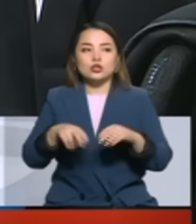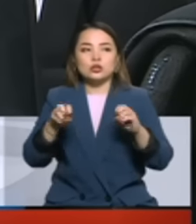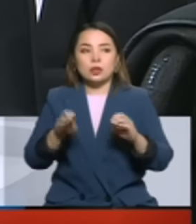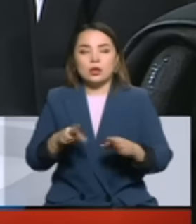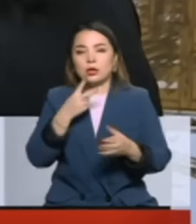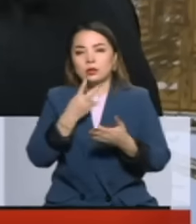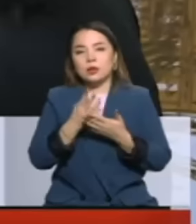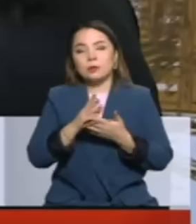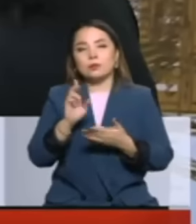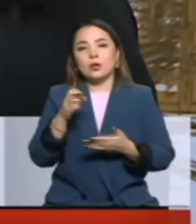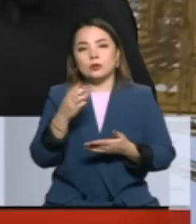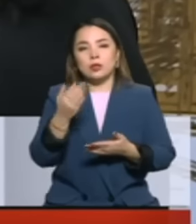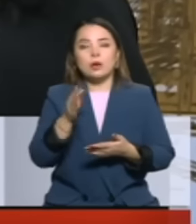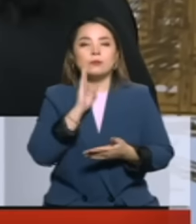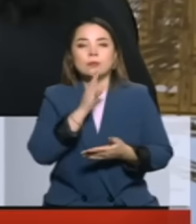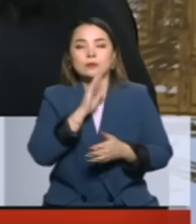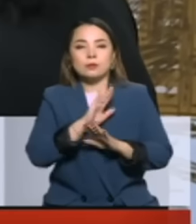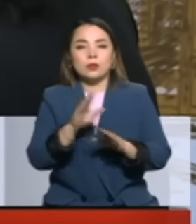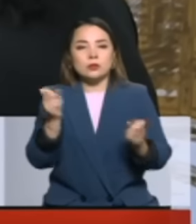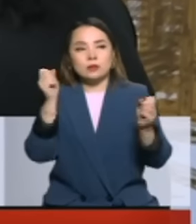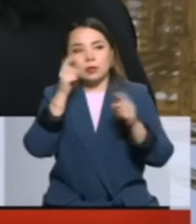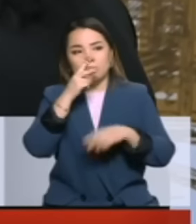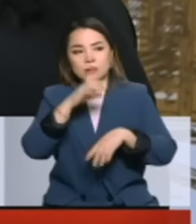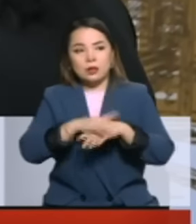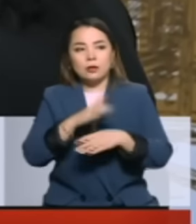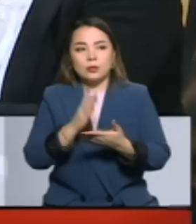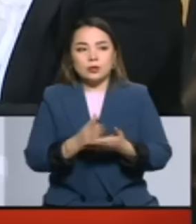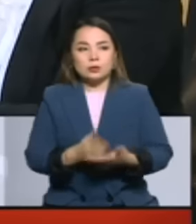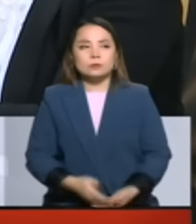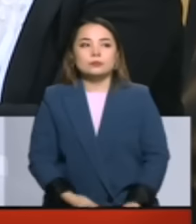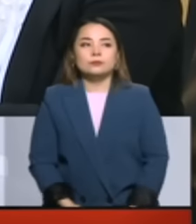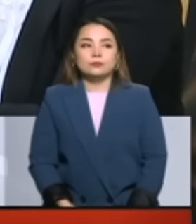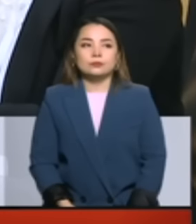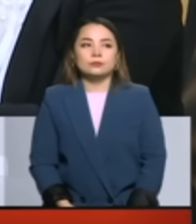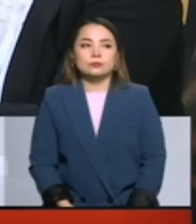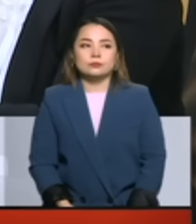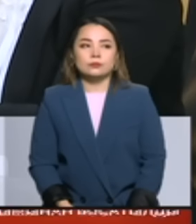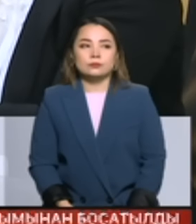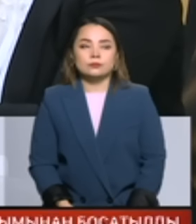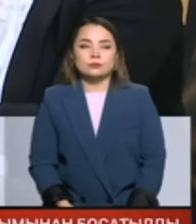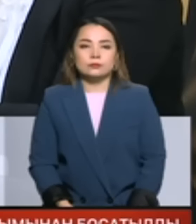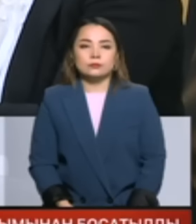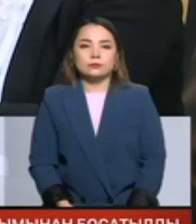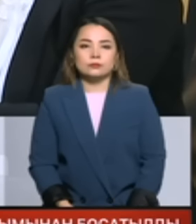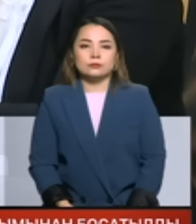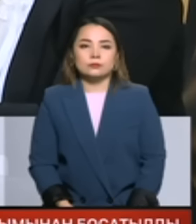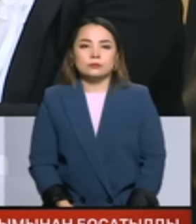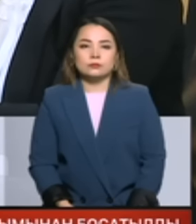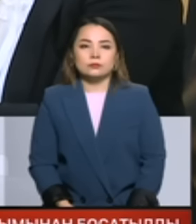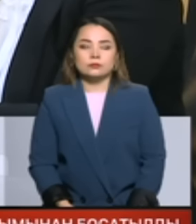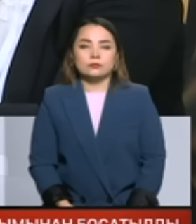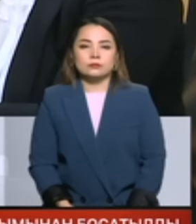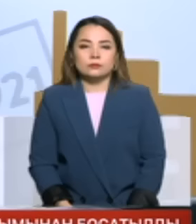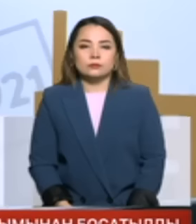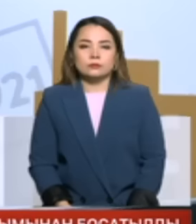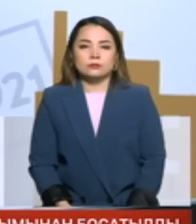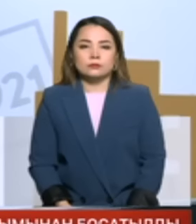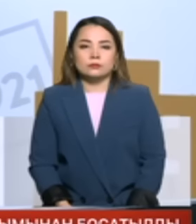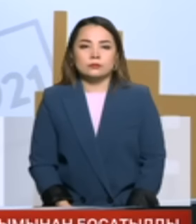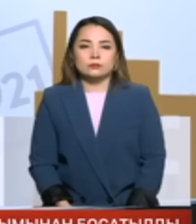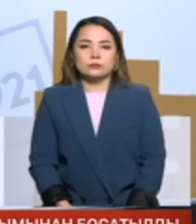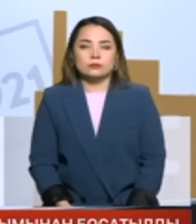Болжамдана Жәнібектің биологиялық шешесі емес екенін көрсеткен. Результаты исследования позволяют заключить,